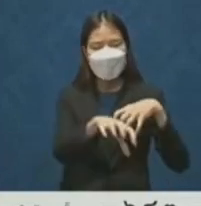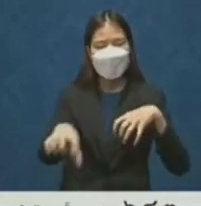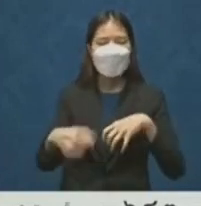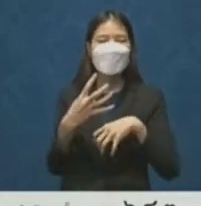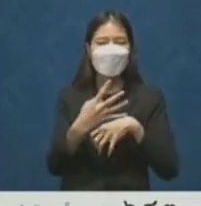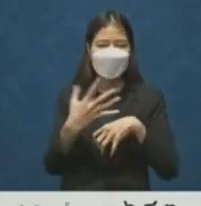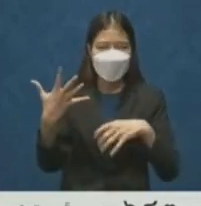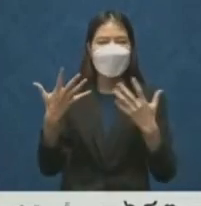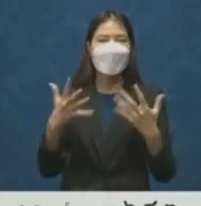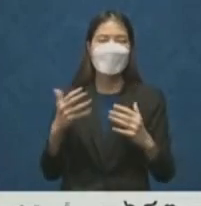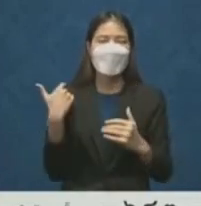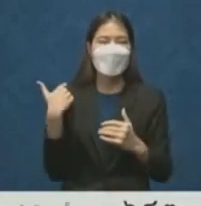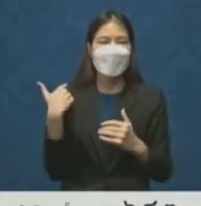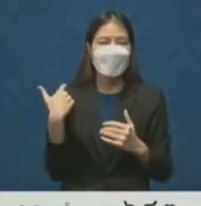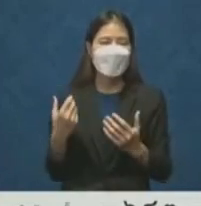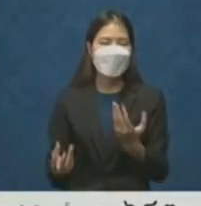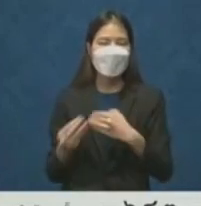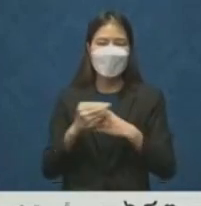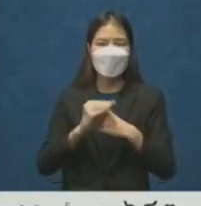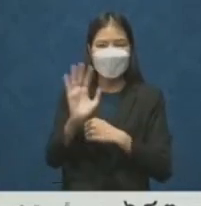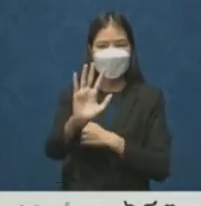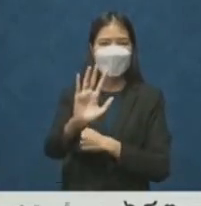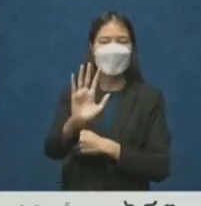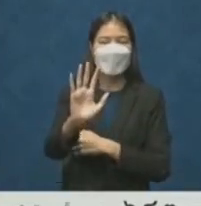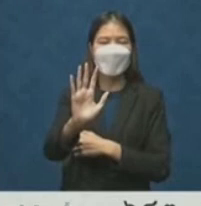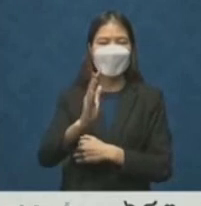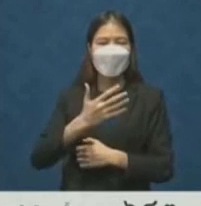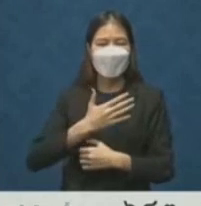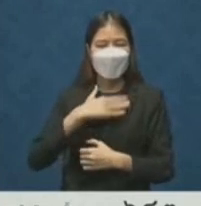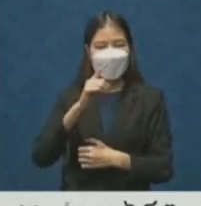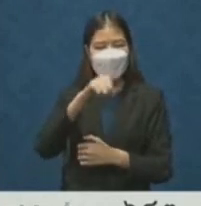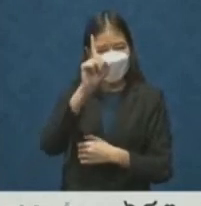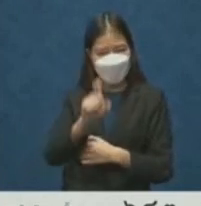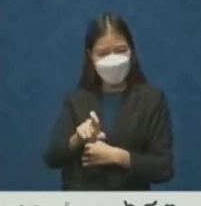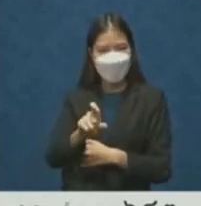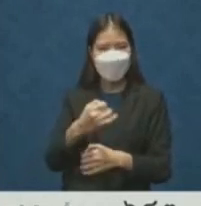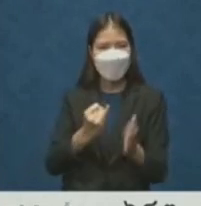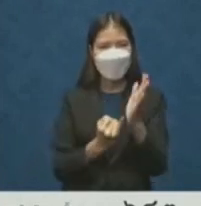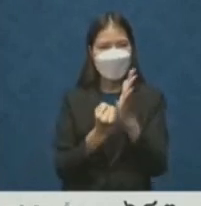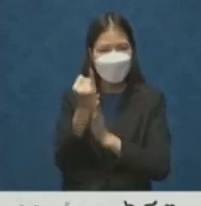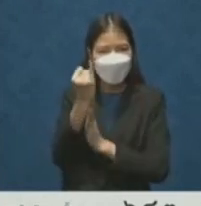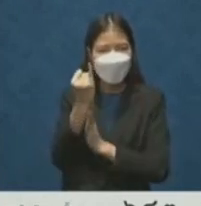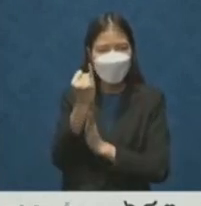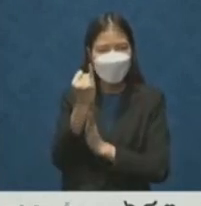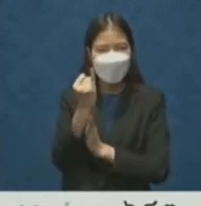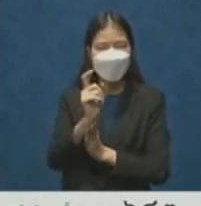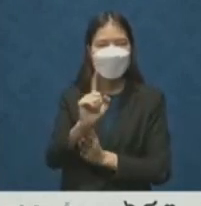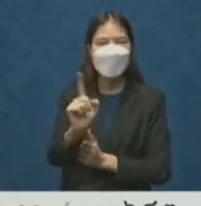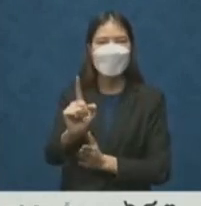อย่างน้อย400แห่งกระผมก็คงจะไม่ไปเพิ่มอะไรอีกนะฮะเพียงแต่จะตั้งข้อสังเกตถึงความถูก